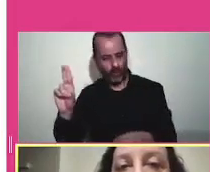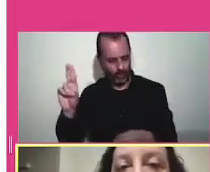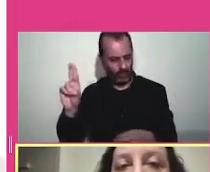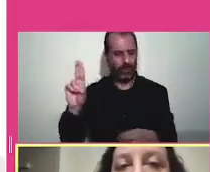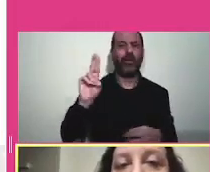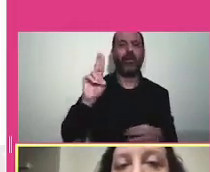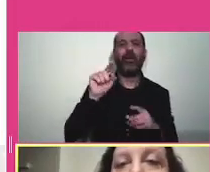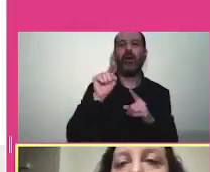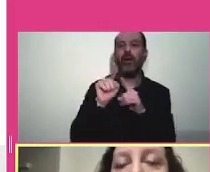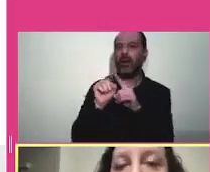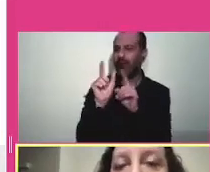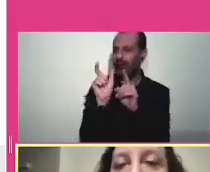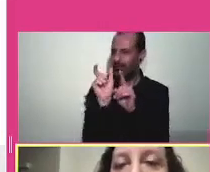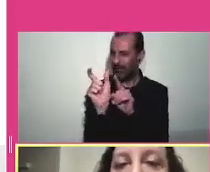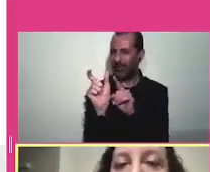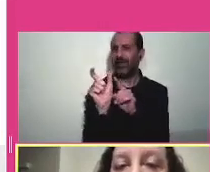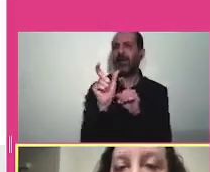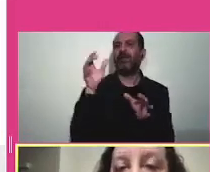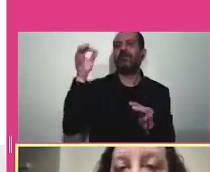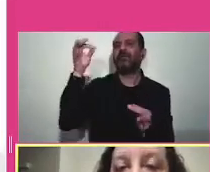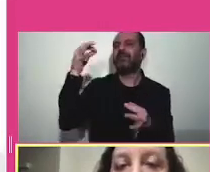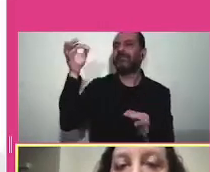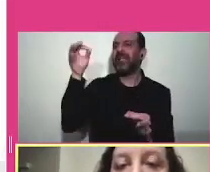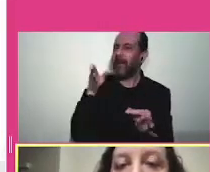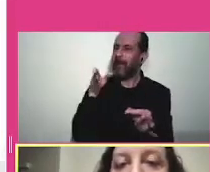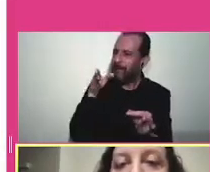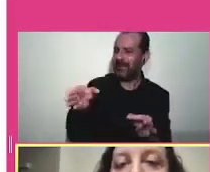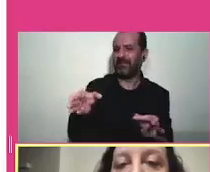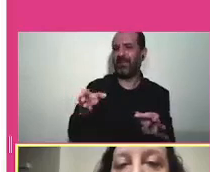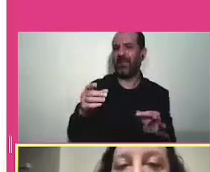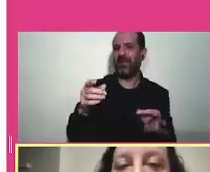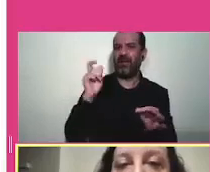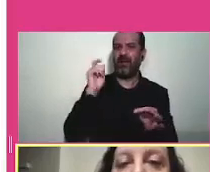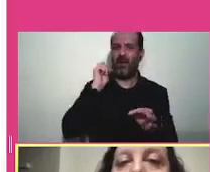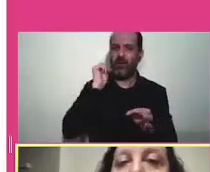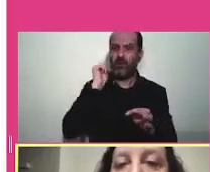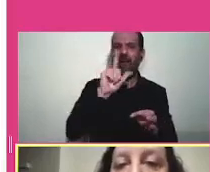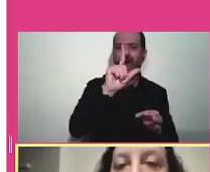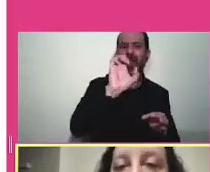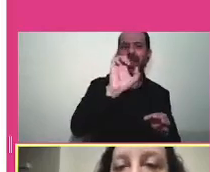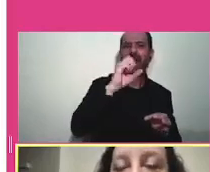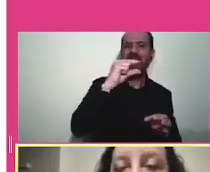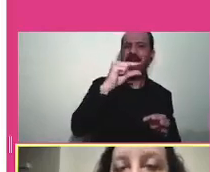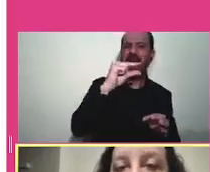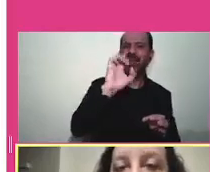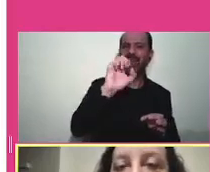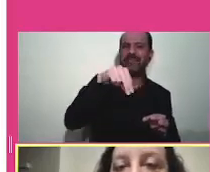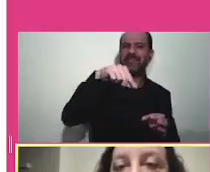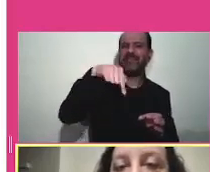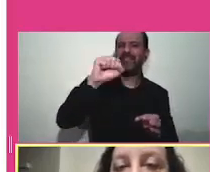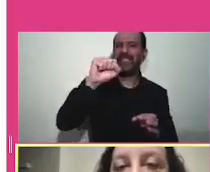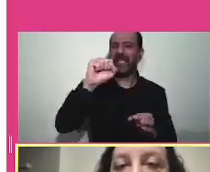μια ξεχωριστή σελίδα για το έργο Legends of Disability, όπου μπορείτε να κατεβάσετε μέσα από τα links που